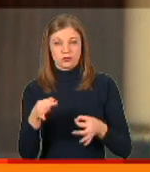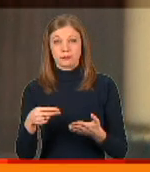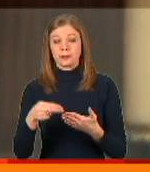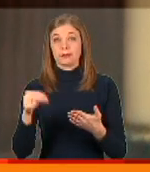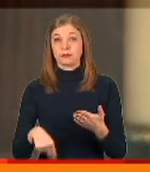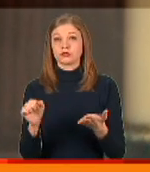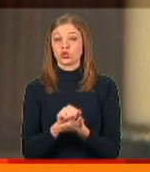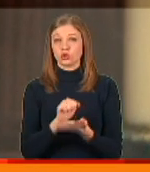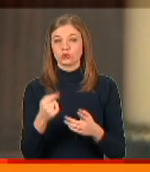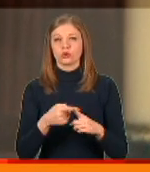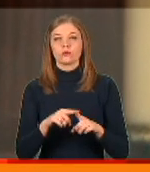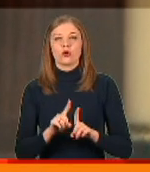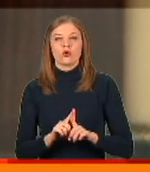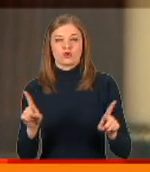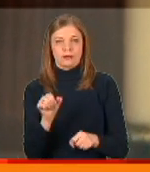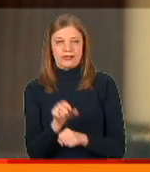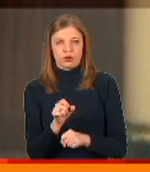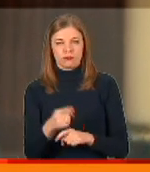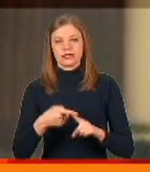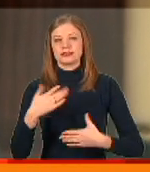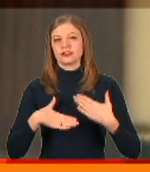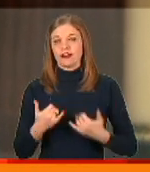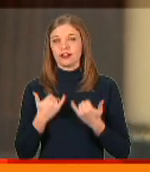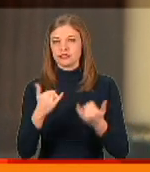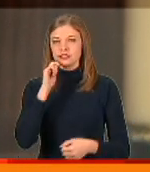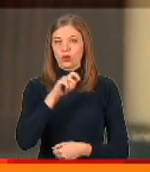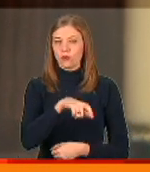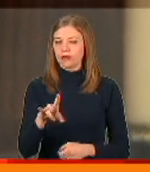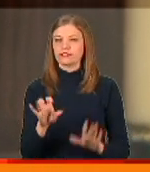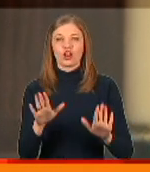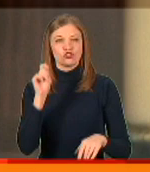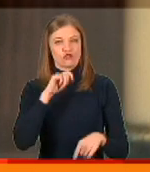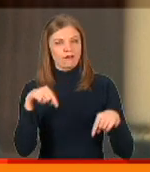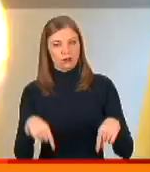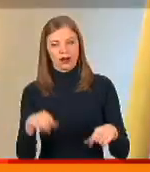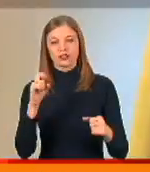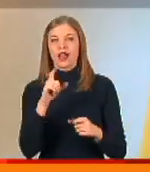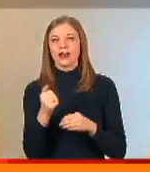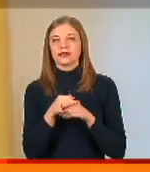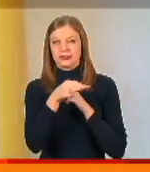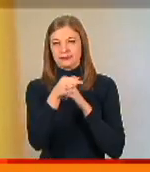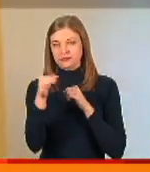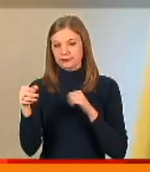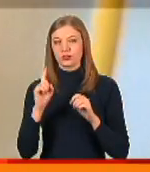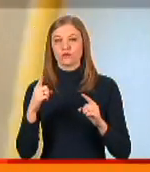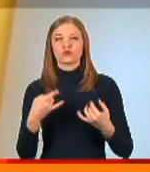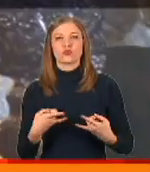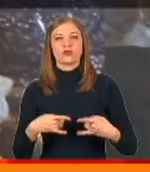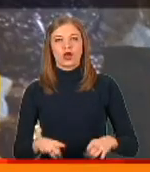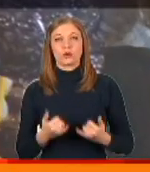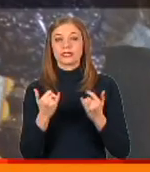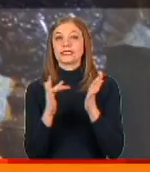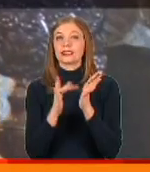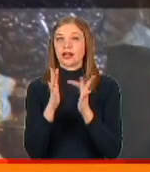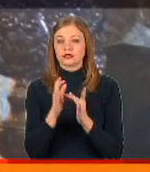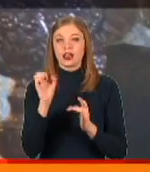Підписання Томосу – це особлива місія. Це радість для українців не лише в Україні, а за її межами. Вона родилася для Христа,